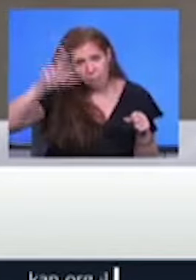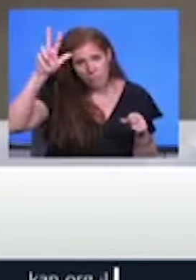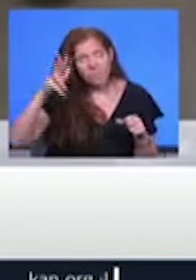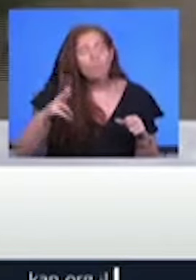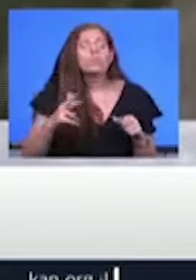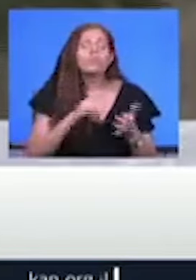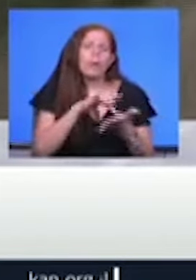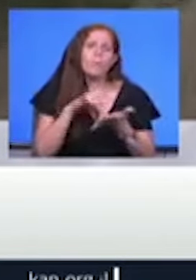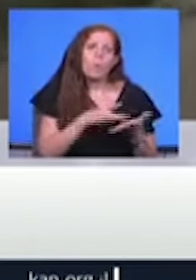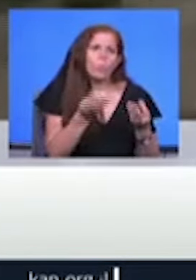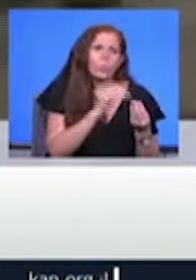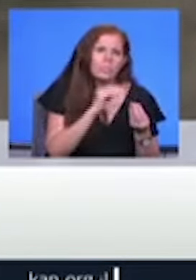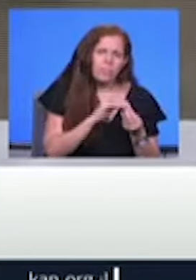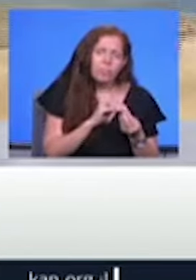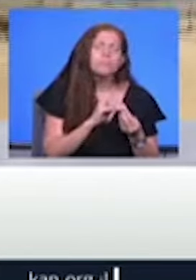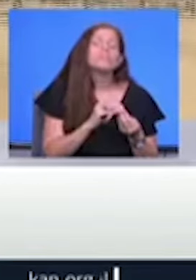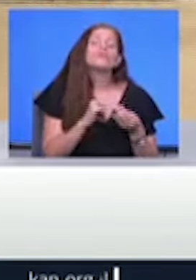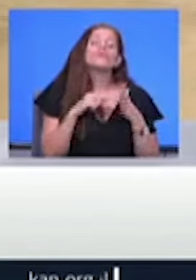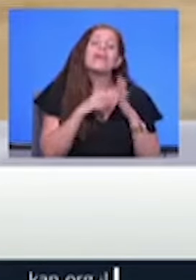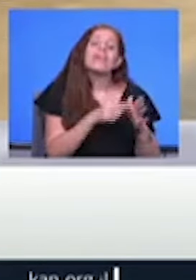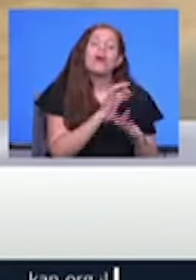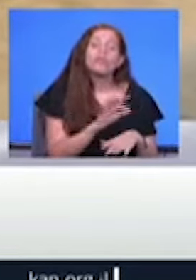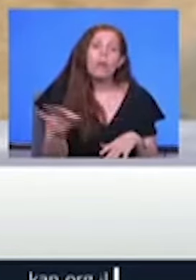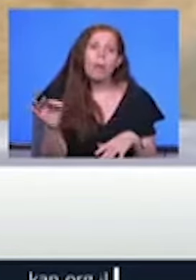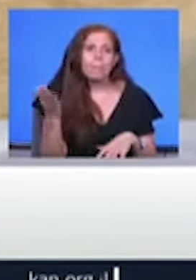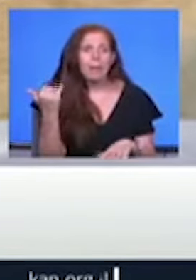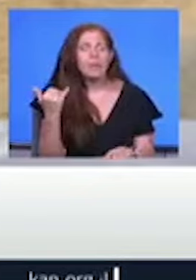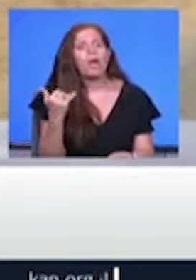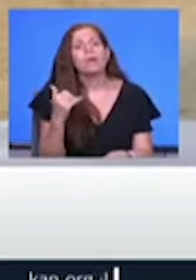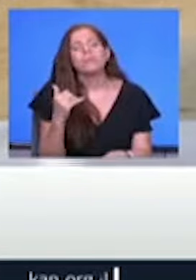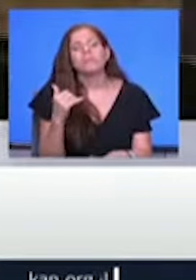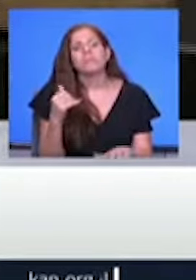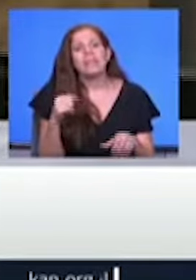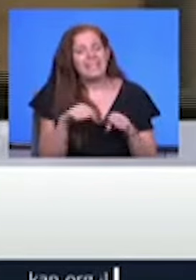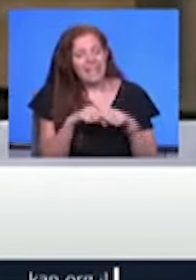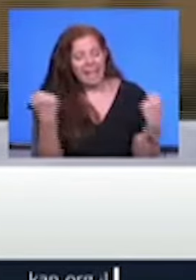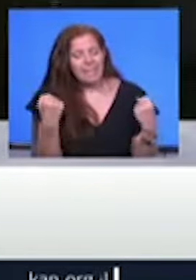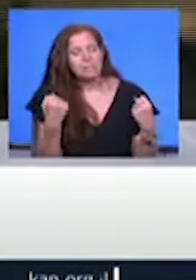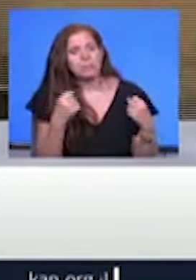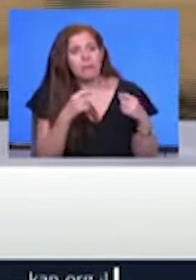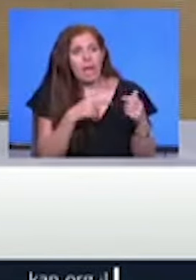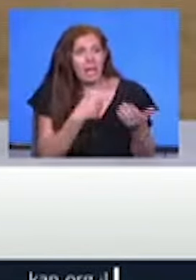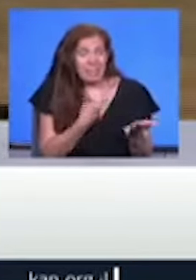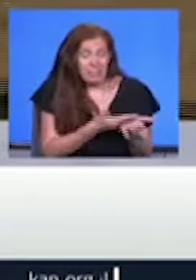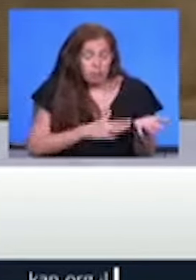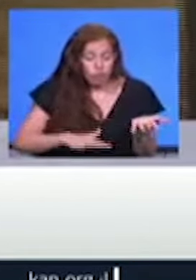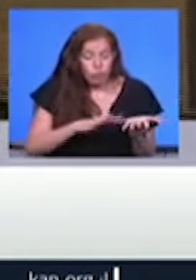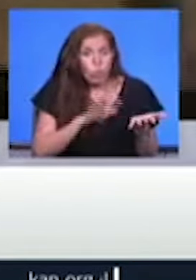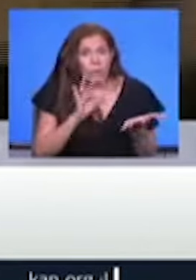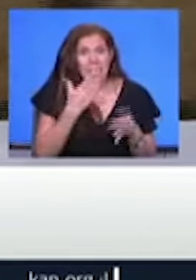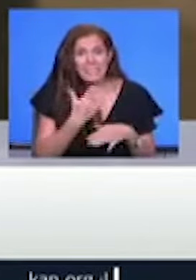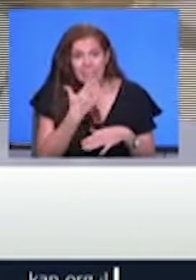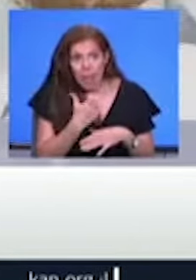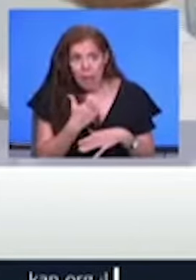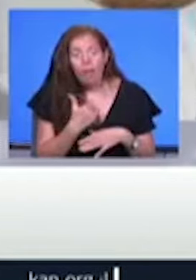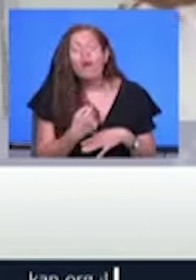נוספות, שהיעד שלהם היה הרס התשתיות האסטרטגיות של ישראל, ועל